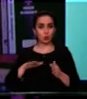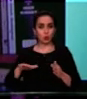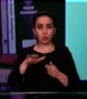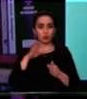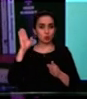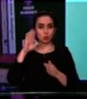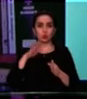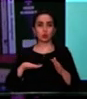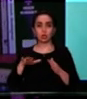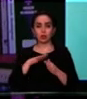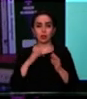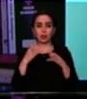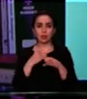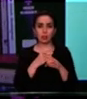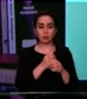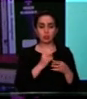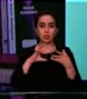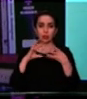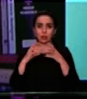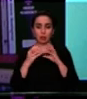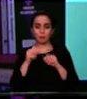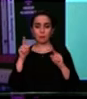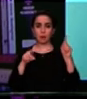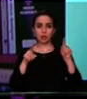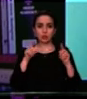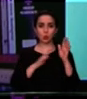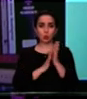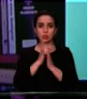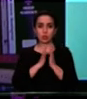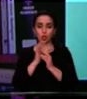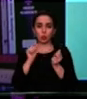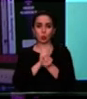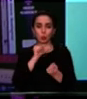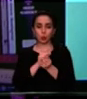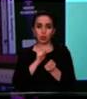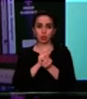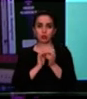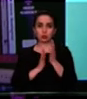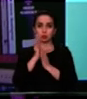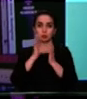suv ko'lamining kamayishi natijasida endi ba'zi o'simliklar quruqlikka chiqib boshlagan.